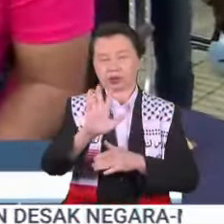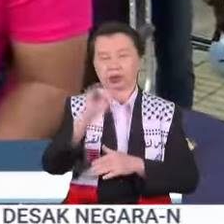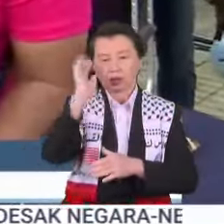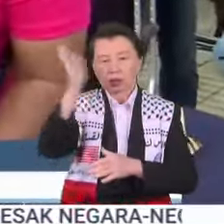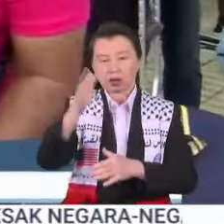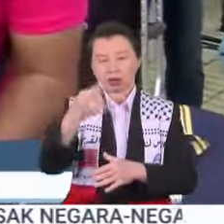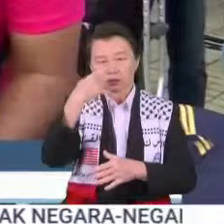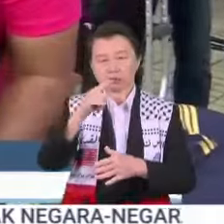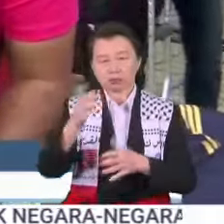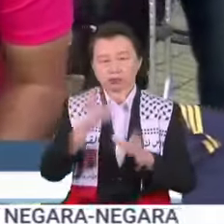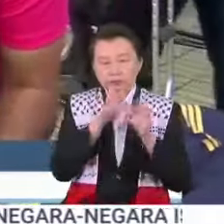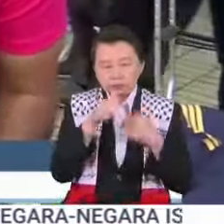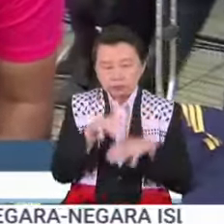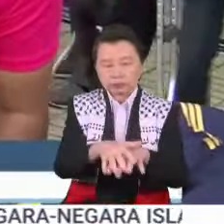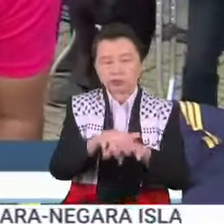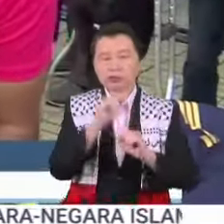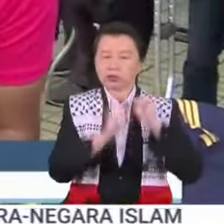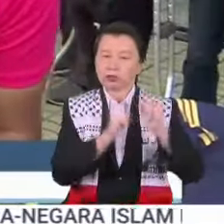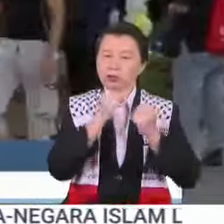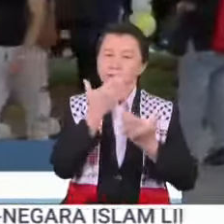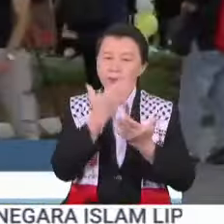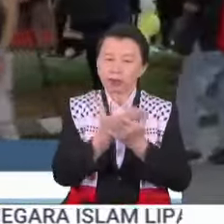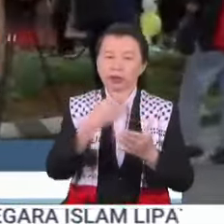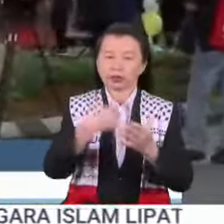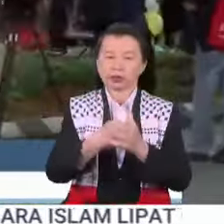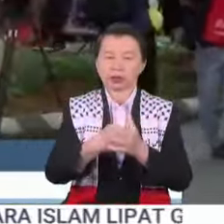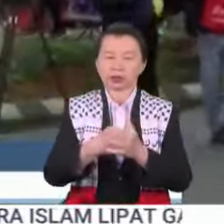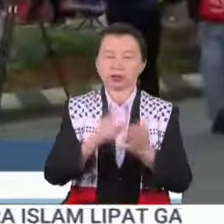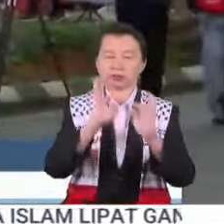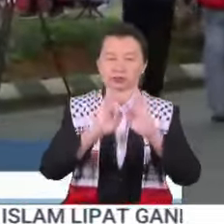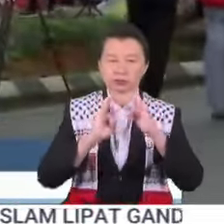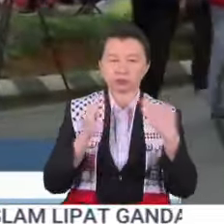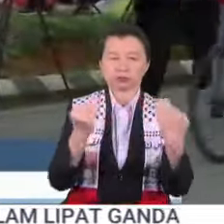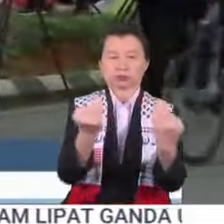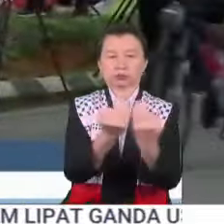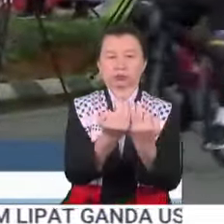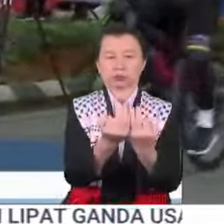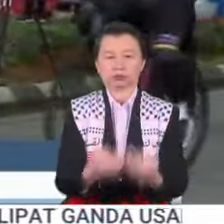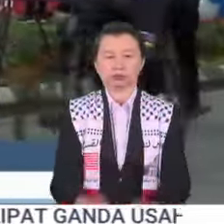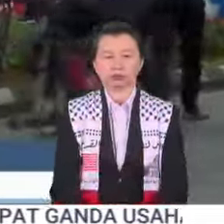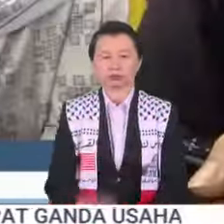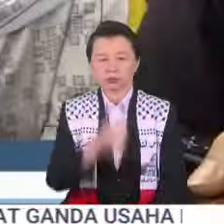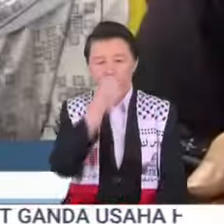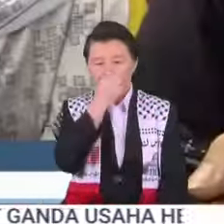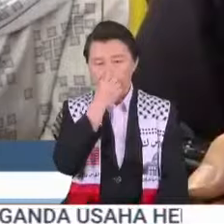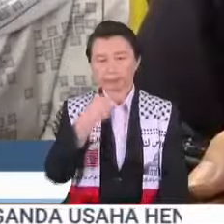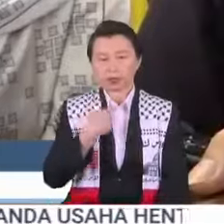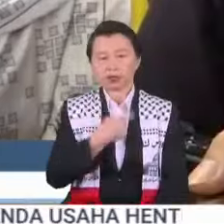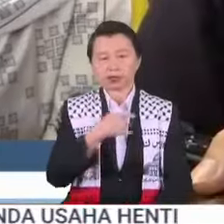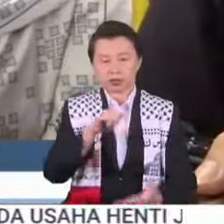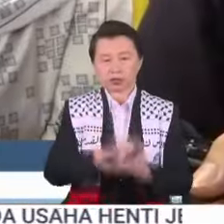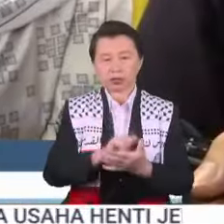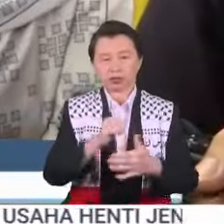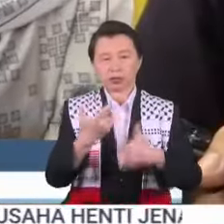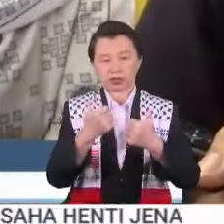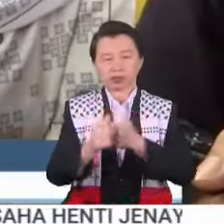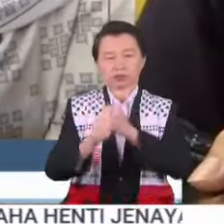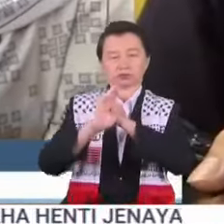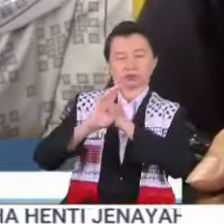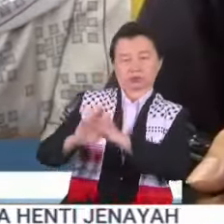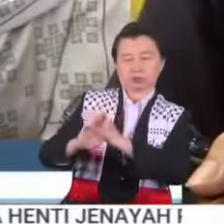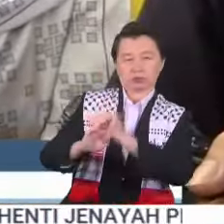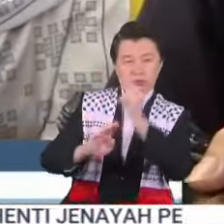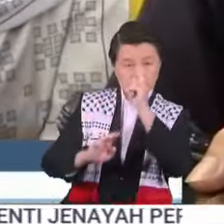dan ia lebih kepada penerapan nilai-nilai murni dalam institusi keluarga. Kita ni satu intervensi, satu lagi kita